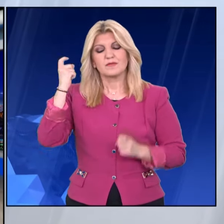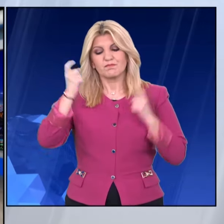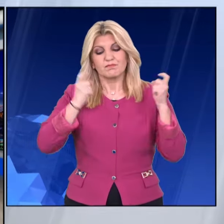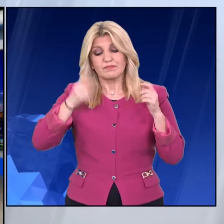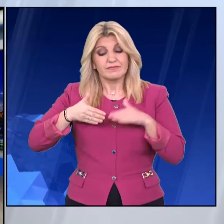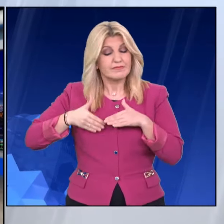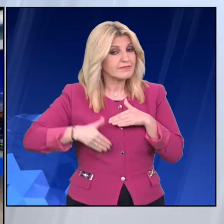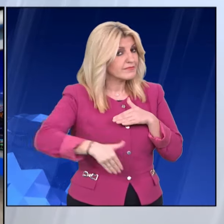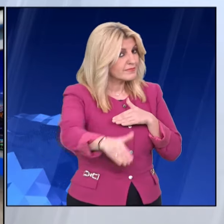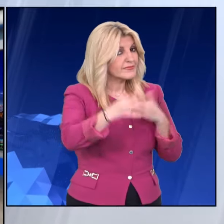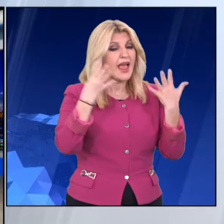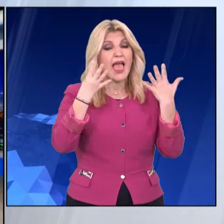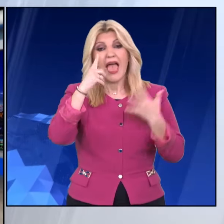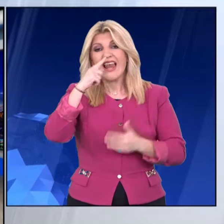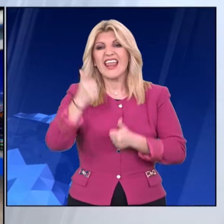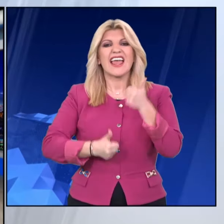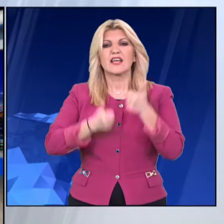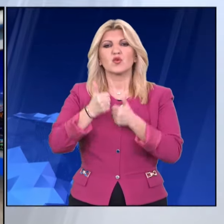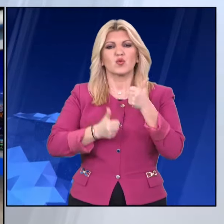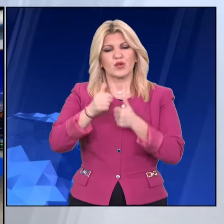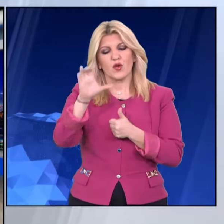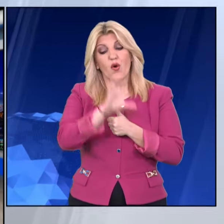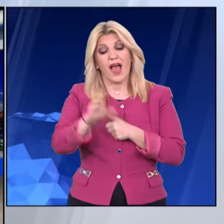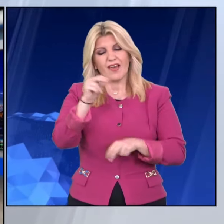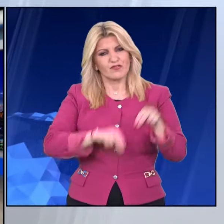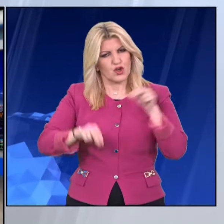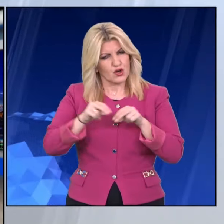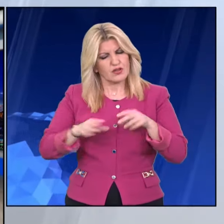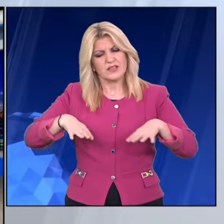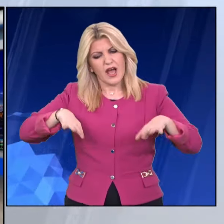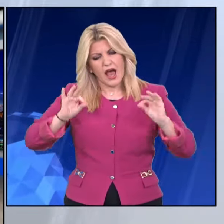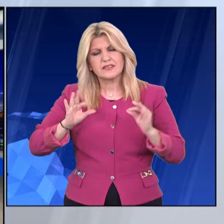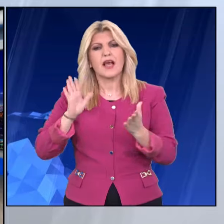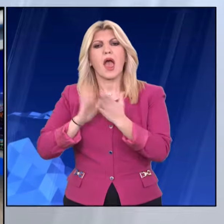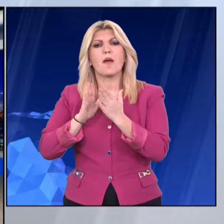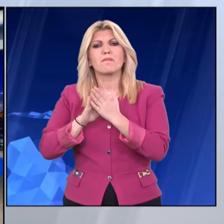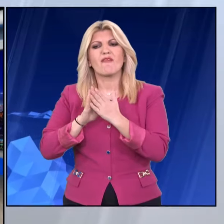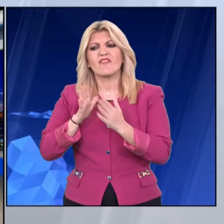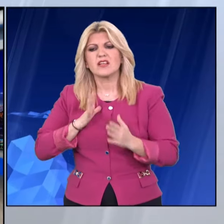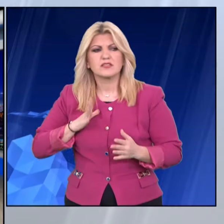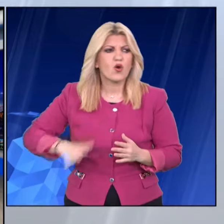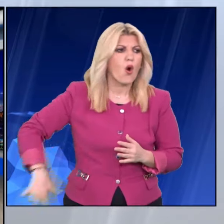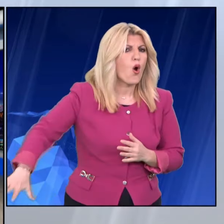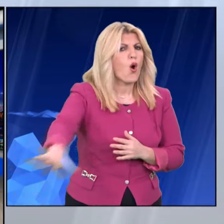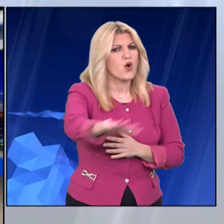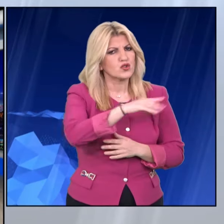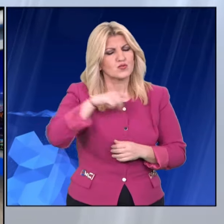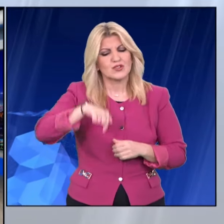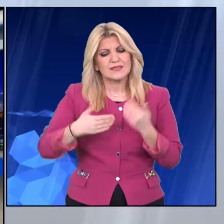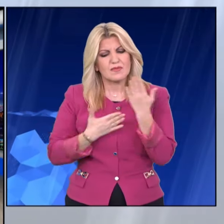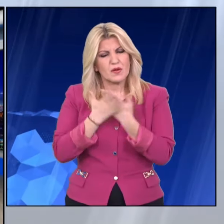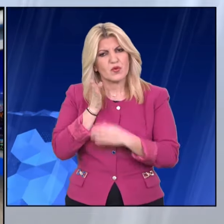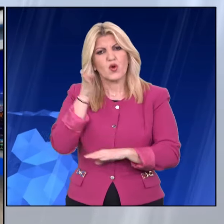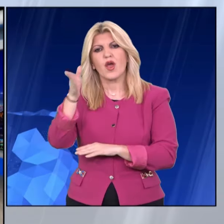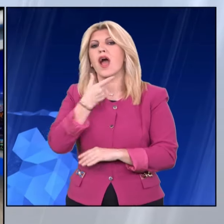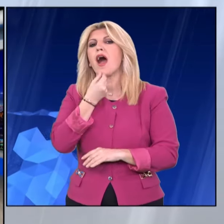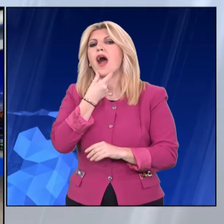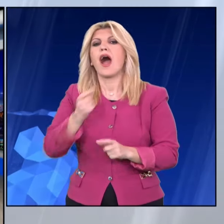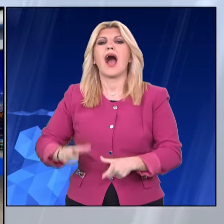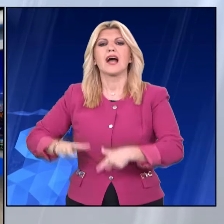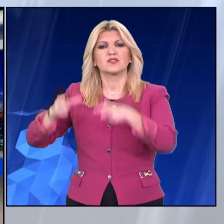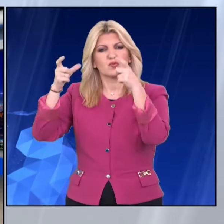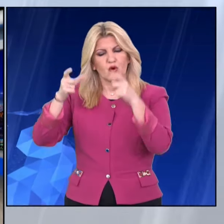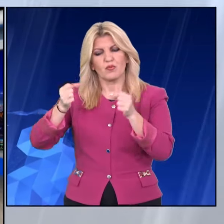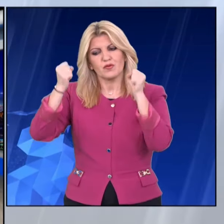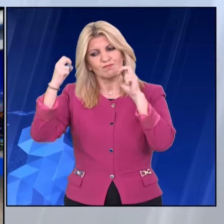9ης Ιουνίου συνεχίζει τις επαφές με πολίτες. Το πρωί βρέθηκε στον Ασπρόπυργο και συνομίλησε σε καφέ με κατοίκους, ενώ από χθες την Εθνική Συνδιάσκεψη στη